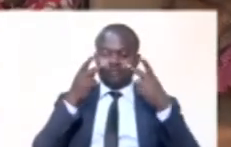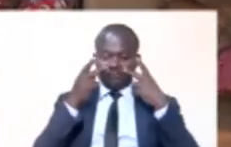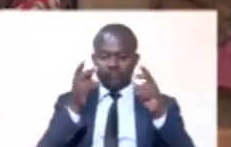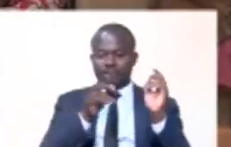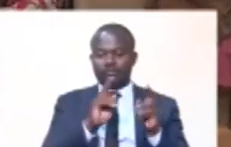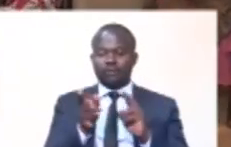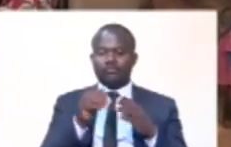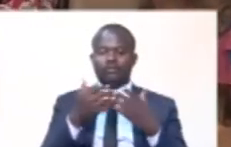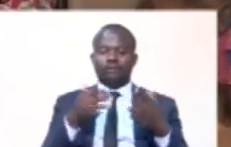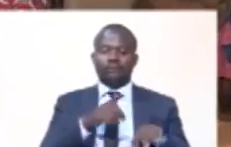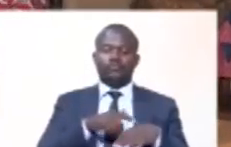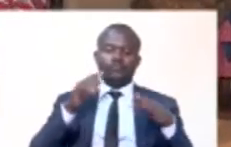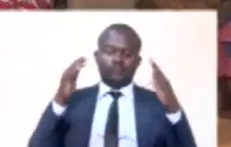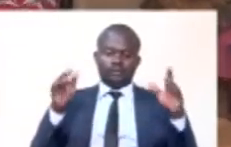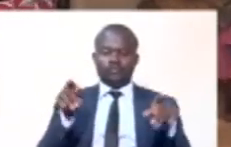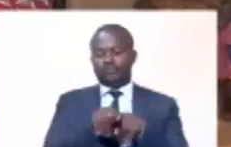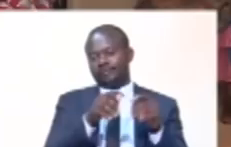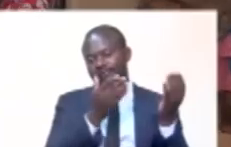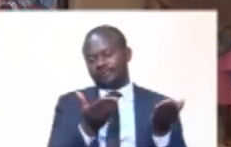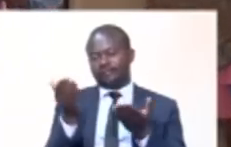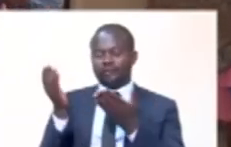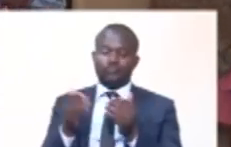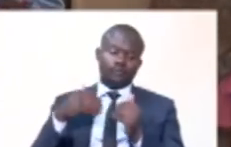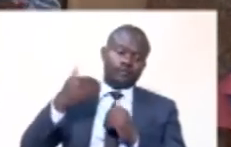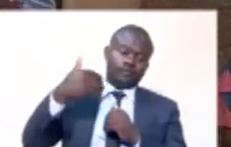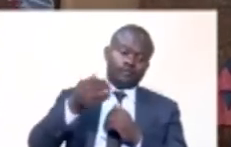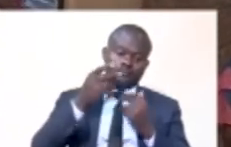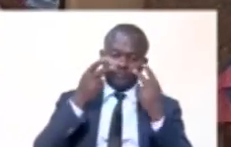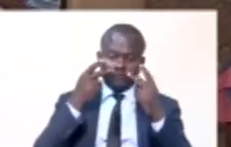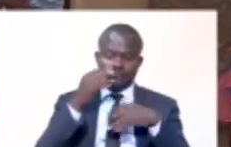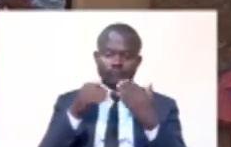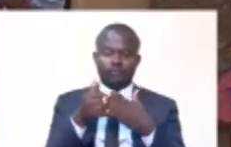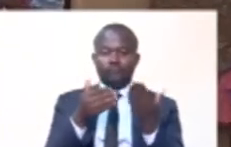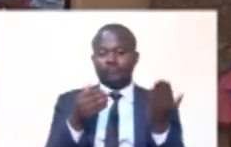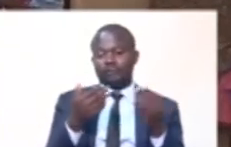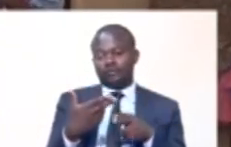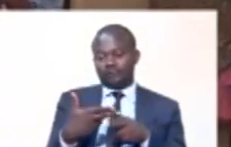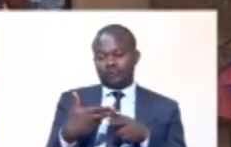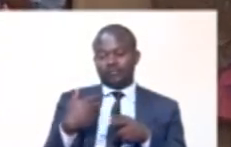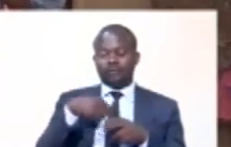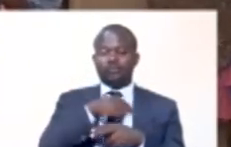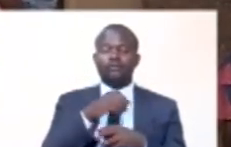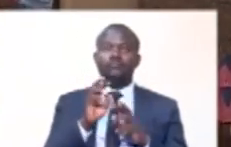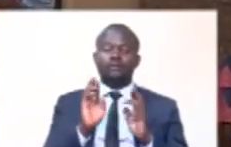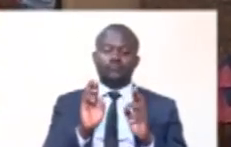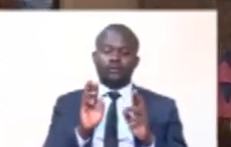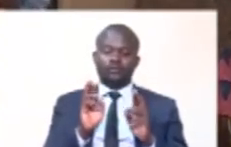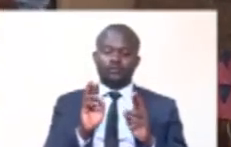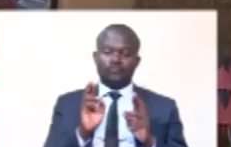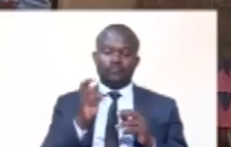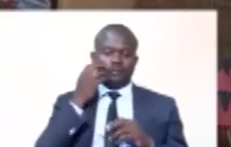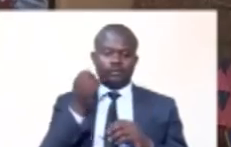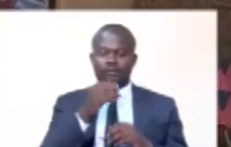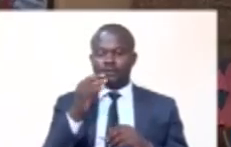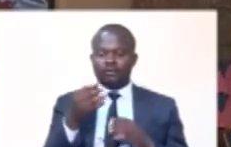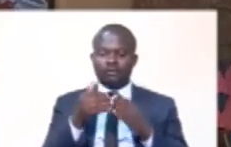bamaranye igihe, nabo turi kubakira. Uko rero inkingo zizaboneka kandi duteganyije kubona inkingo mu minsi iri imbere, nibaza ko mu kwezi kwa gatatu